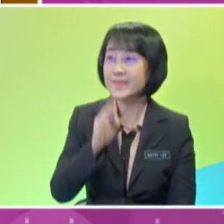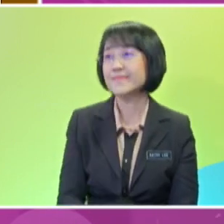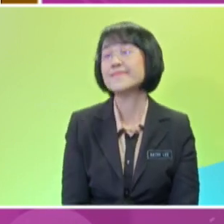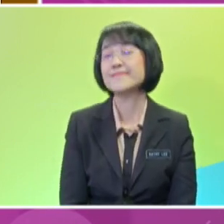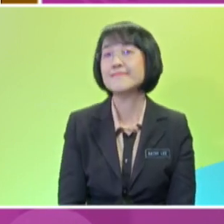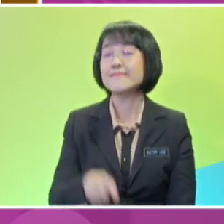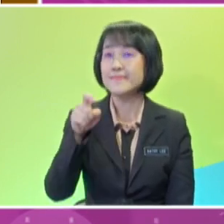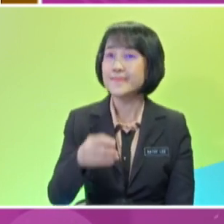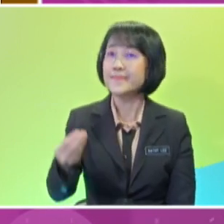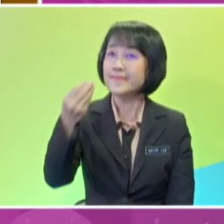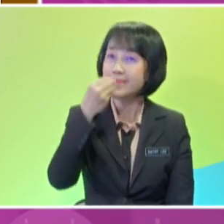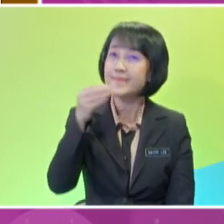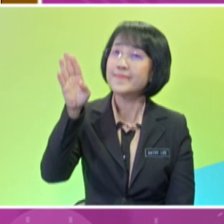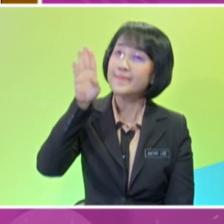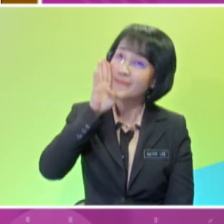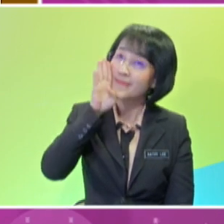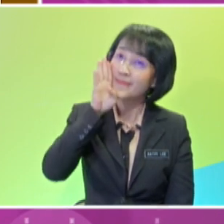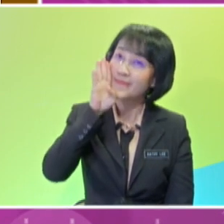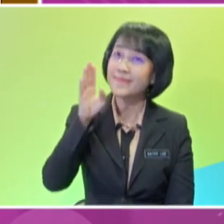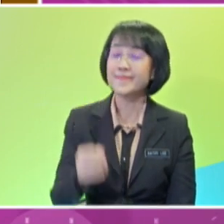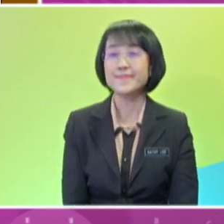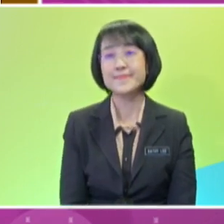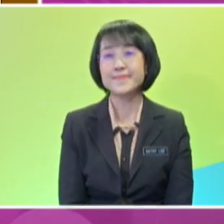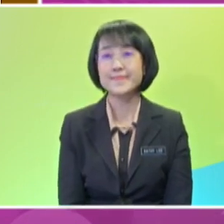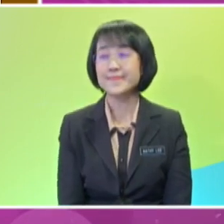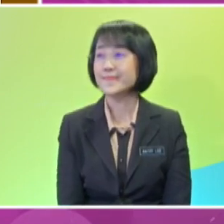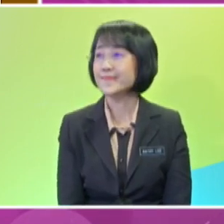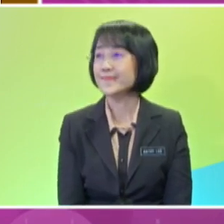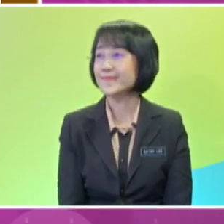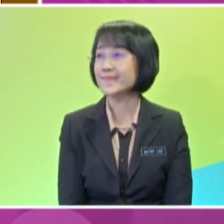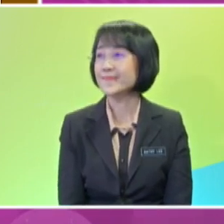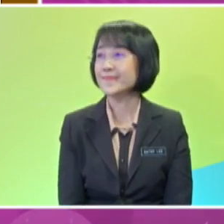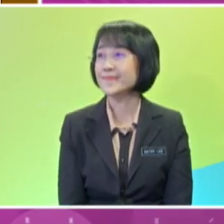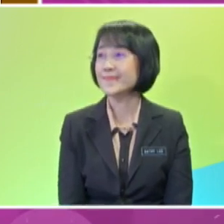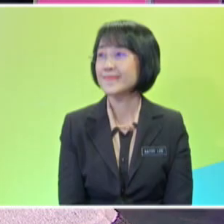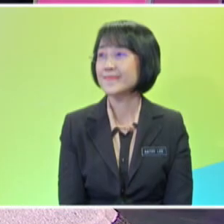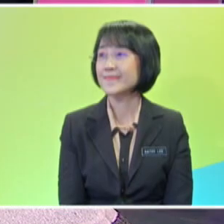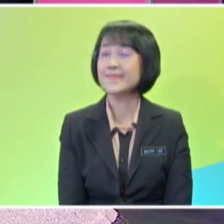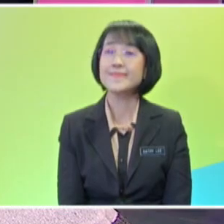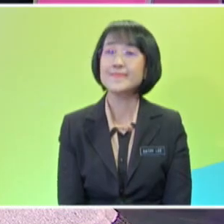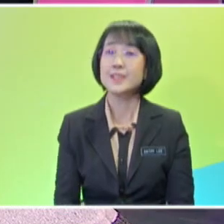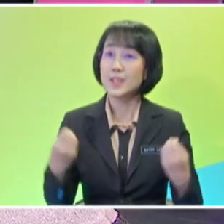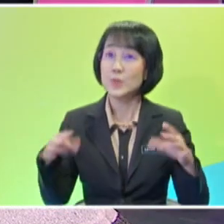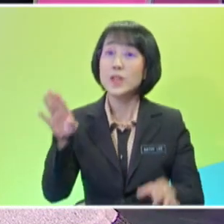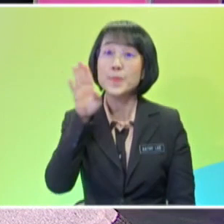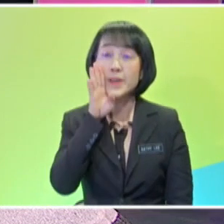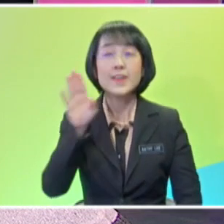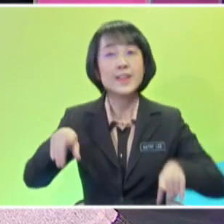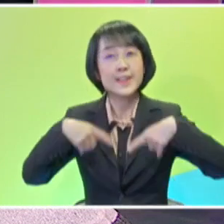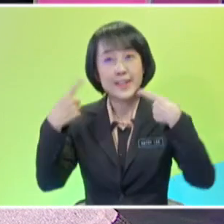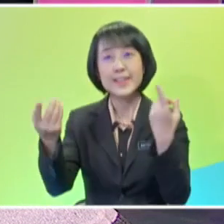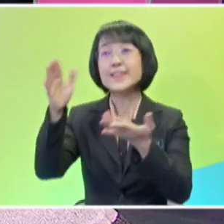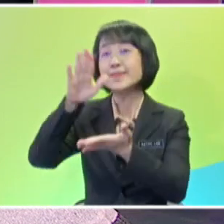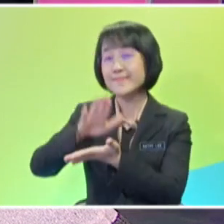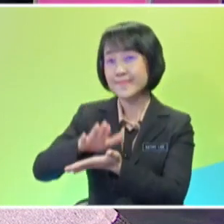sarapan pagi oke kemudian kita pergi ke sekolah Oke itu